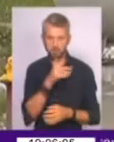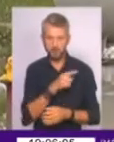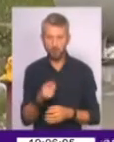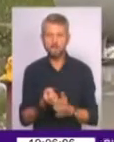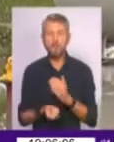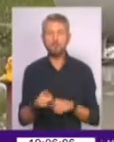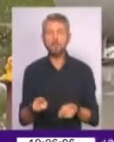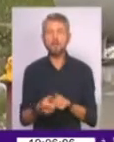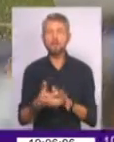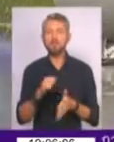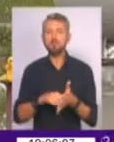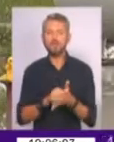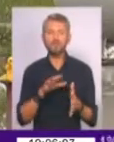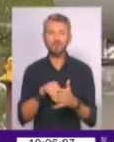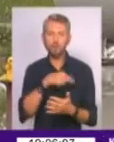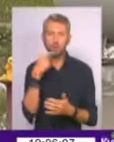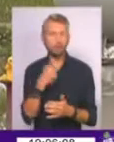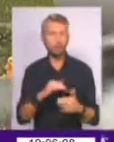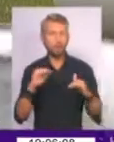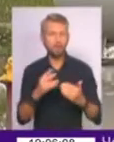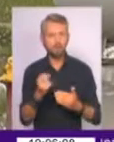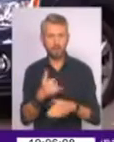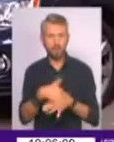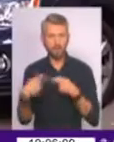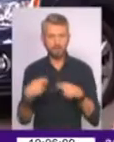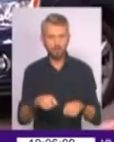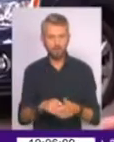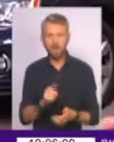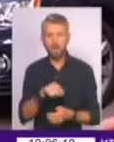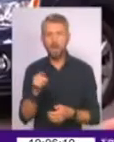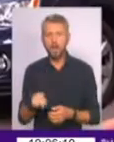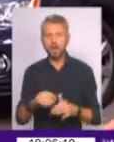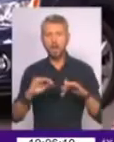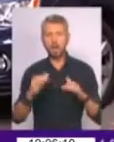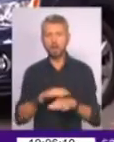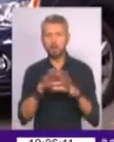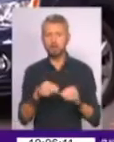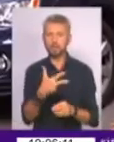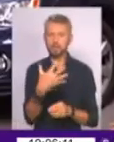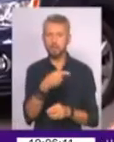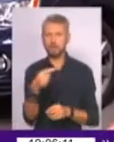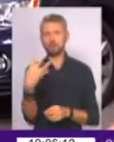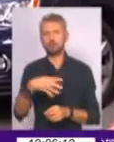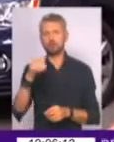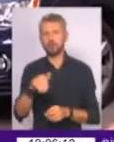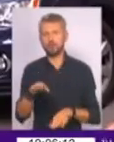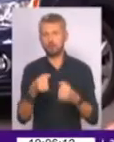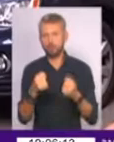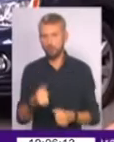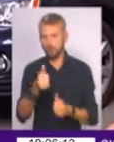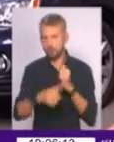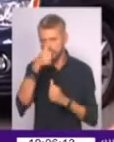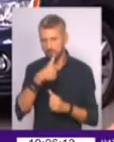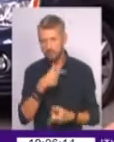така нестача через введені Росією обмеження на експорт. Вони обмежені об'ємом 35-40 тисяч тонн, ежемесячними поставками